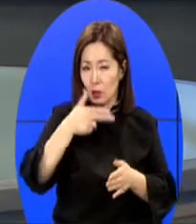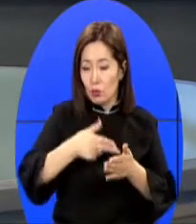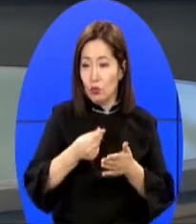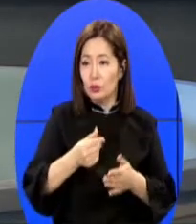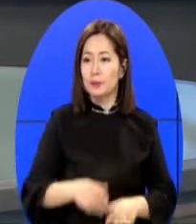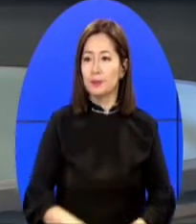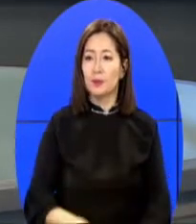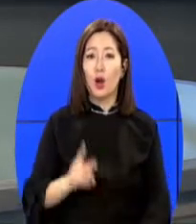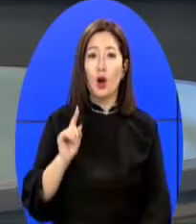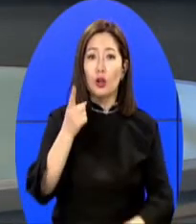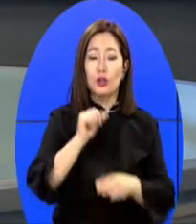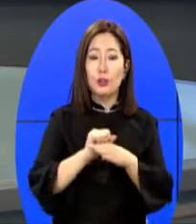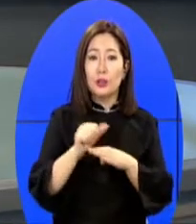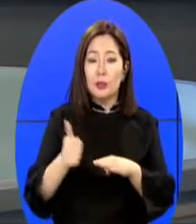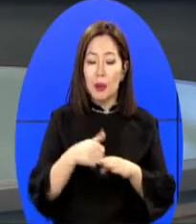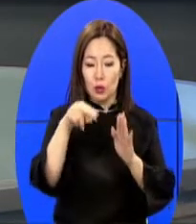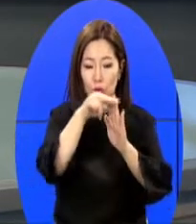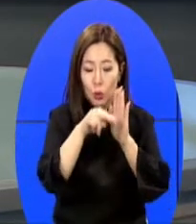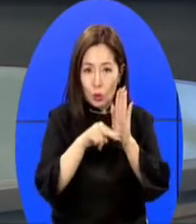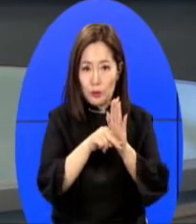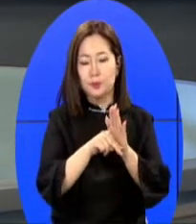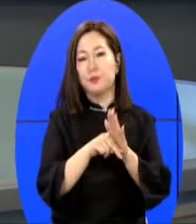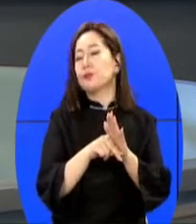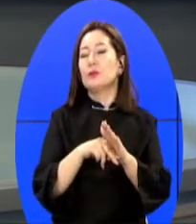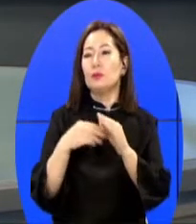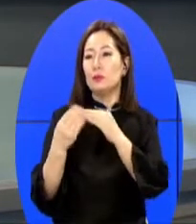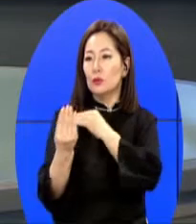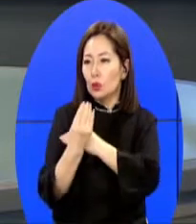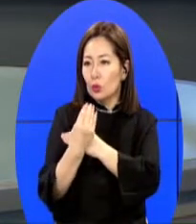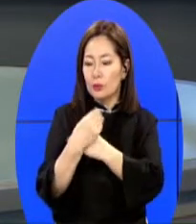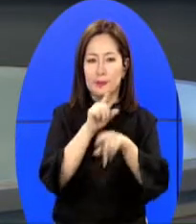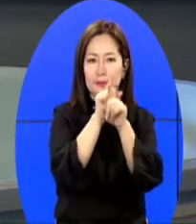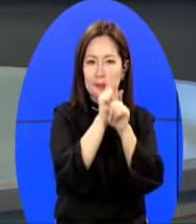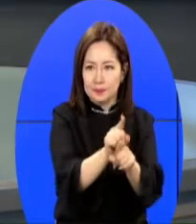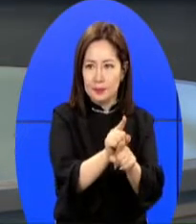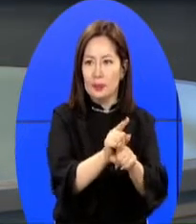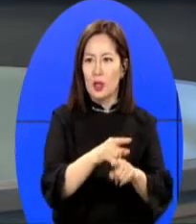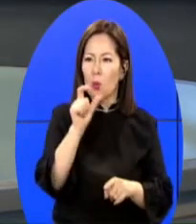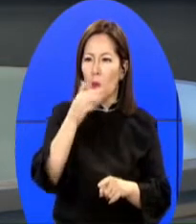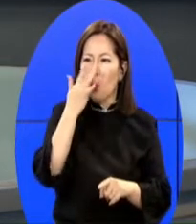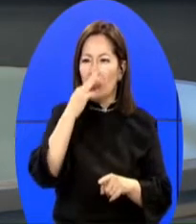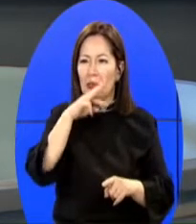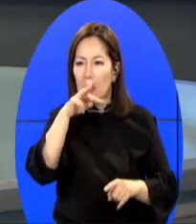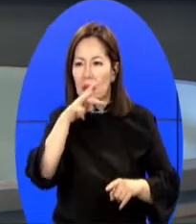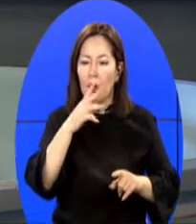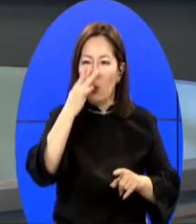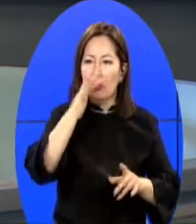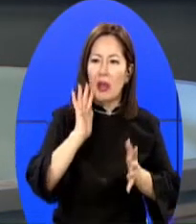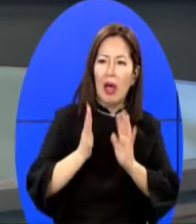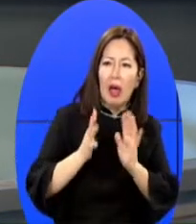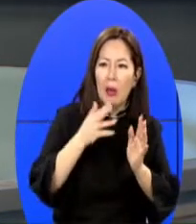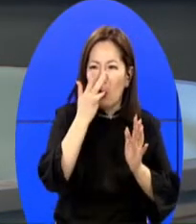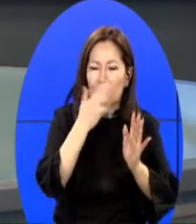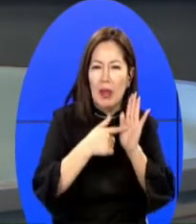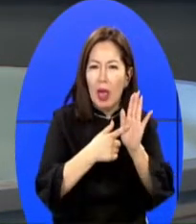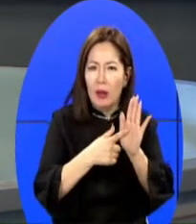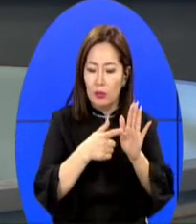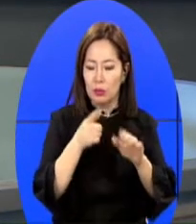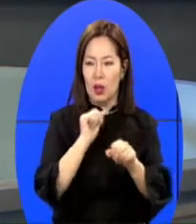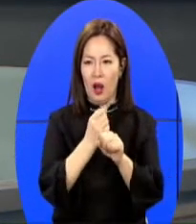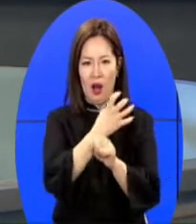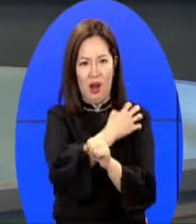Өндөрж үүсэн бэлэн байдлын үед дүрм журм заавар зөрчих иргэдийн худал мэдээллээр төрхөрвөл зөрчлийн болон эргэн хуулиар хариуцлага хүлээлэх хуулийн